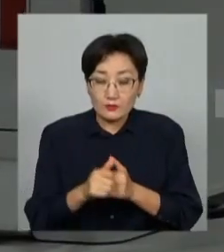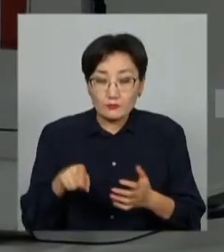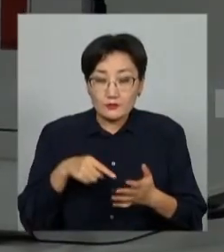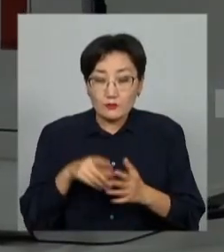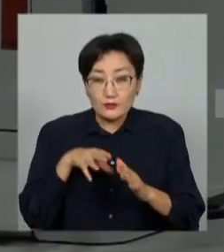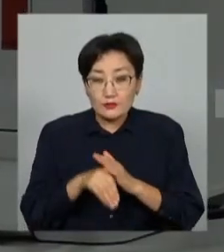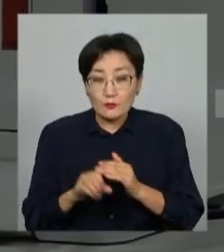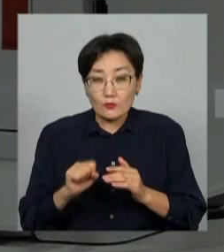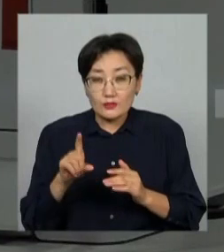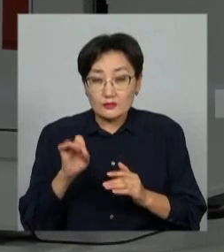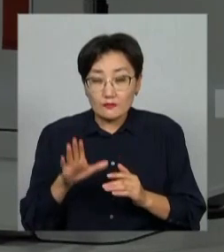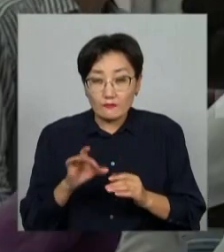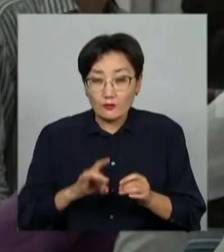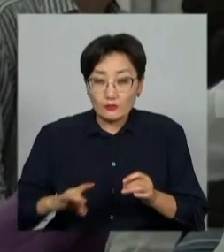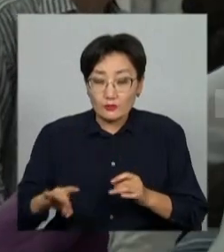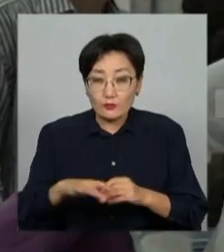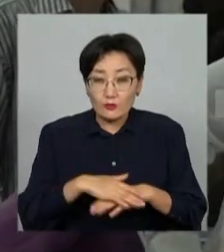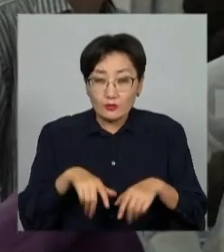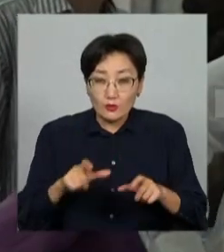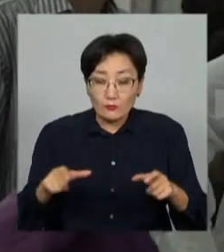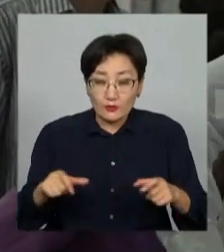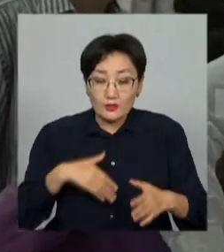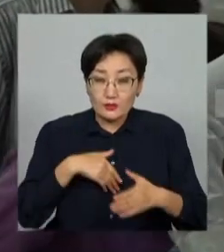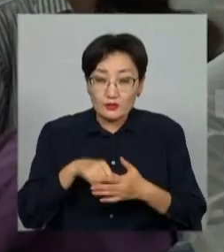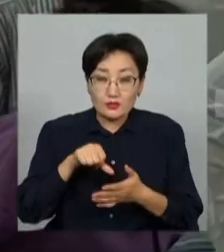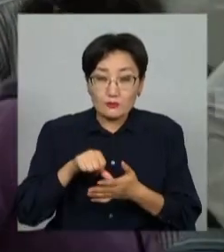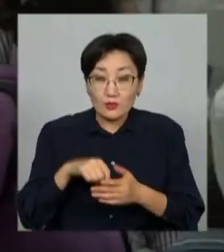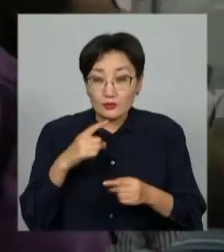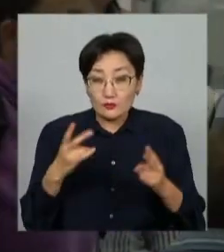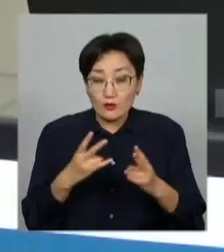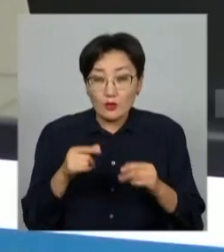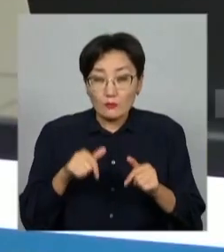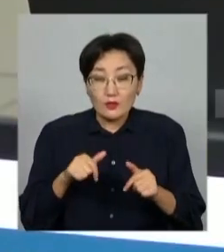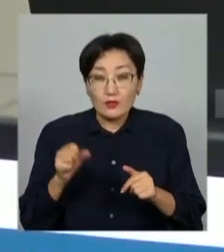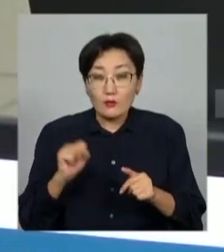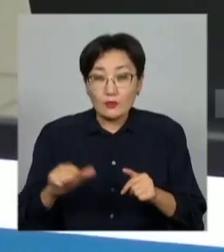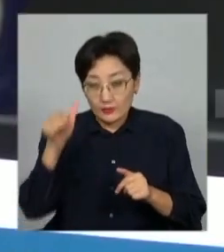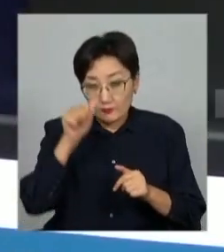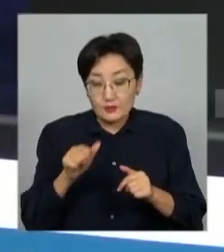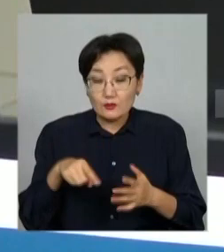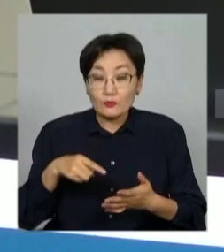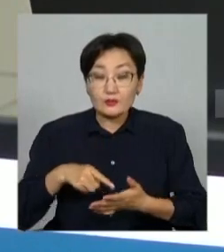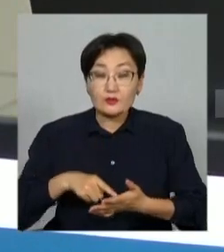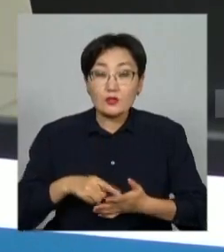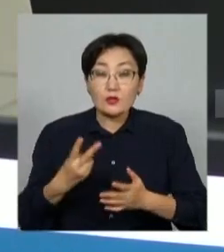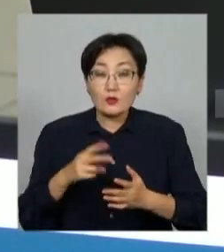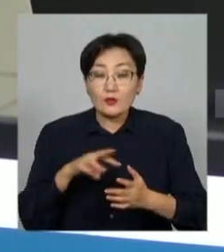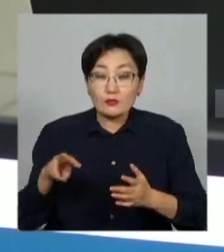Қалада әсіресе Әуезов ауданы тұрғындары ерекше белсенділік танытуда. Айта кететіні, биыл тамыз айында ғана мегаполисте